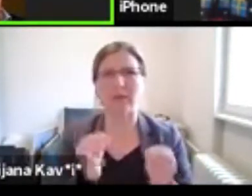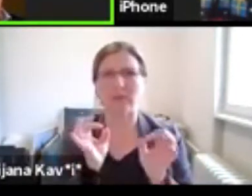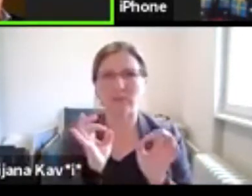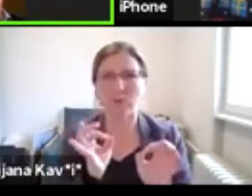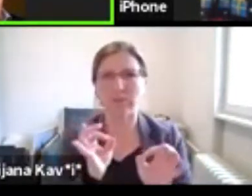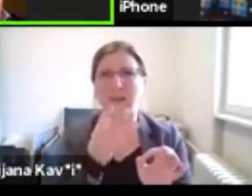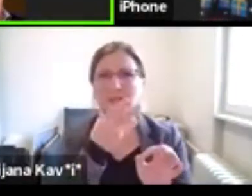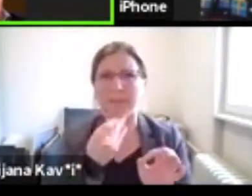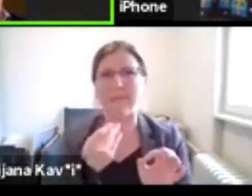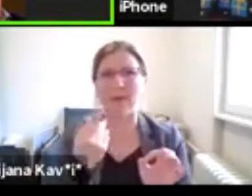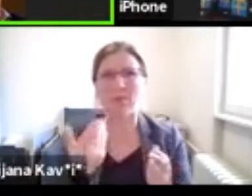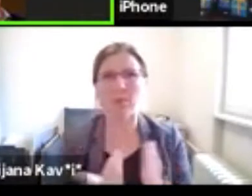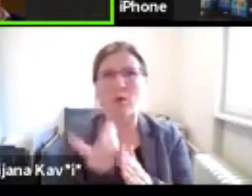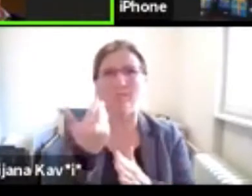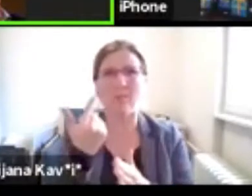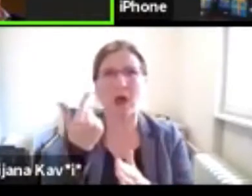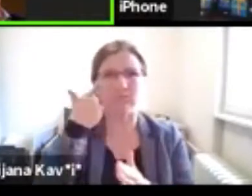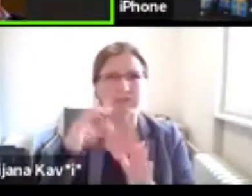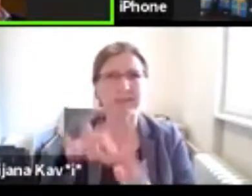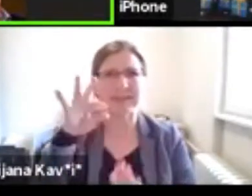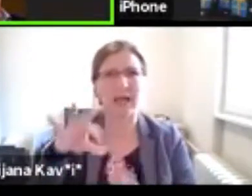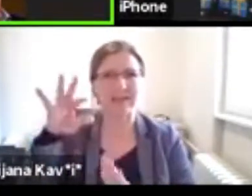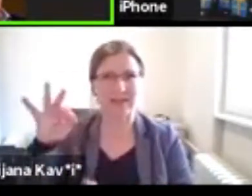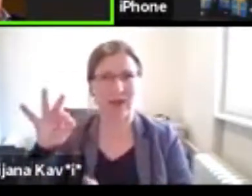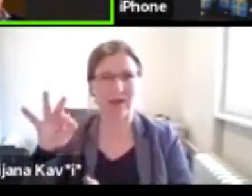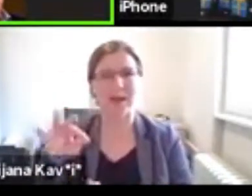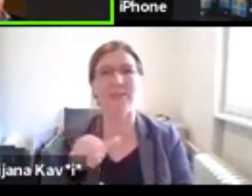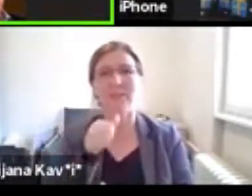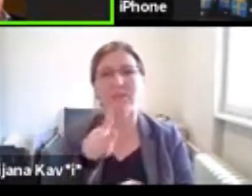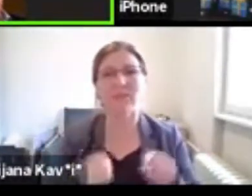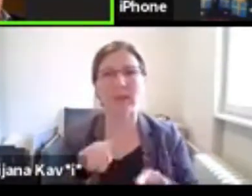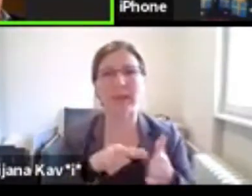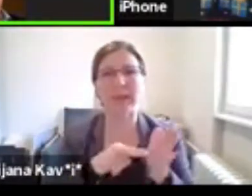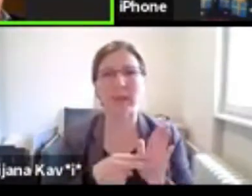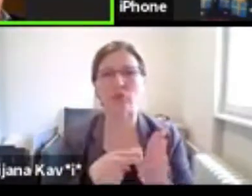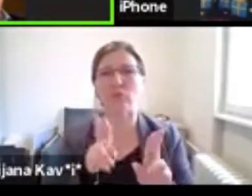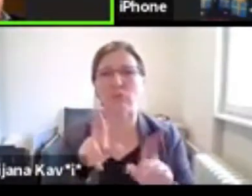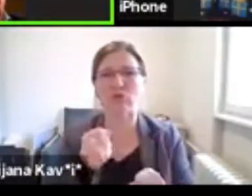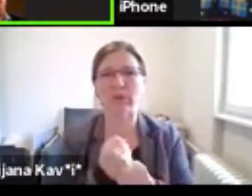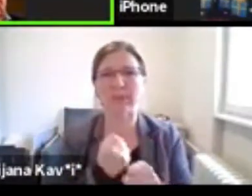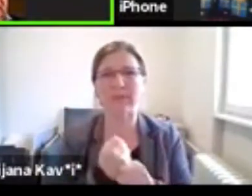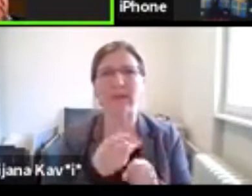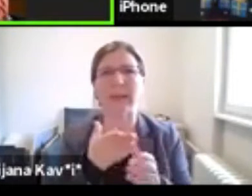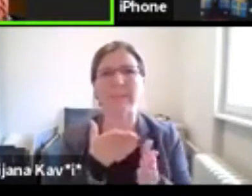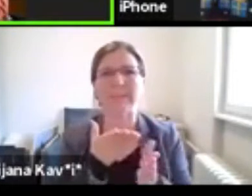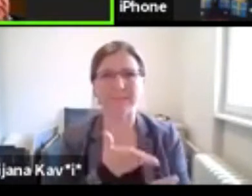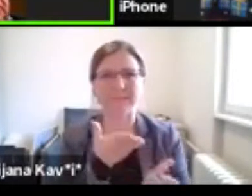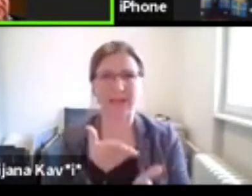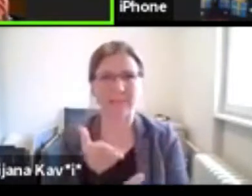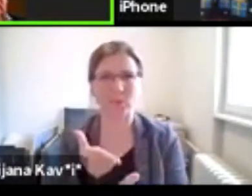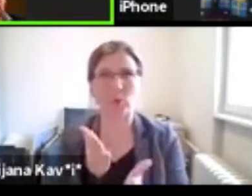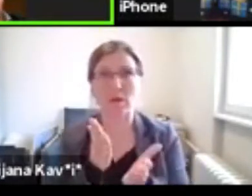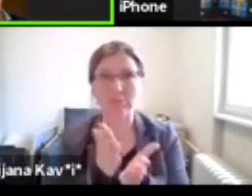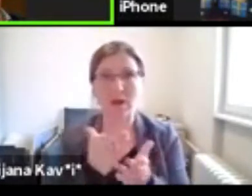saznanja, pa i na neki način povući neke preporuke što se tiče ove vrlo